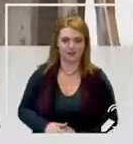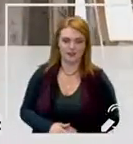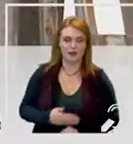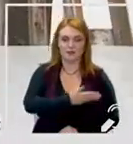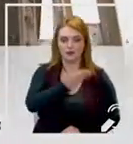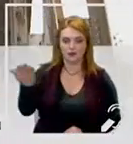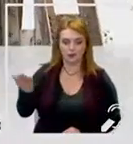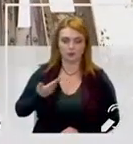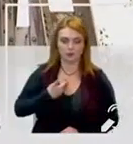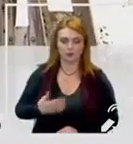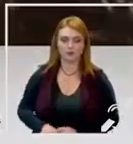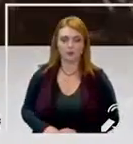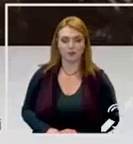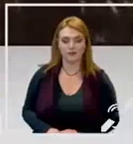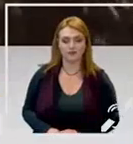tot neamul românesc.